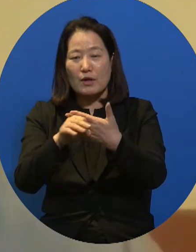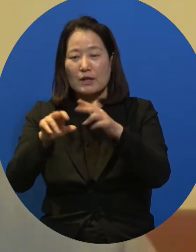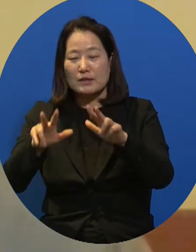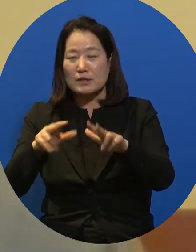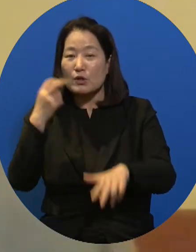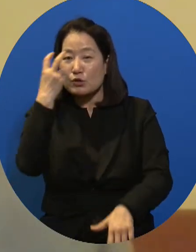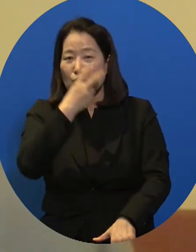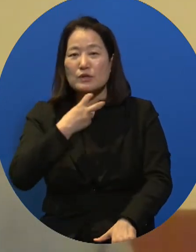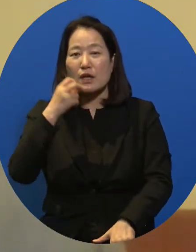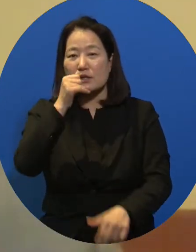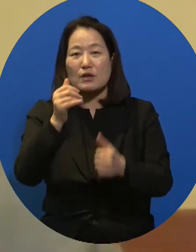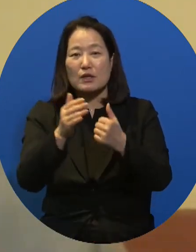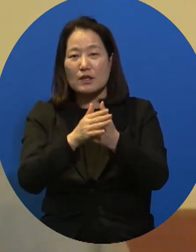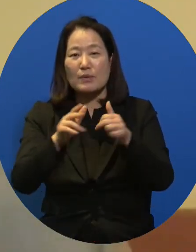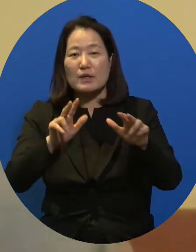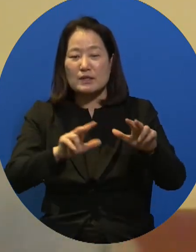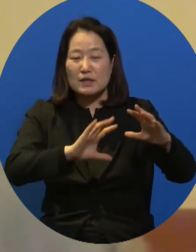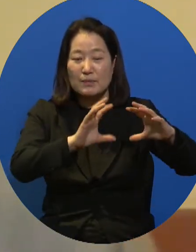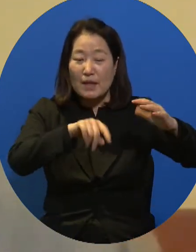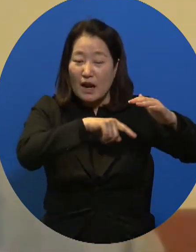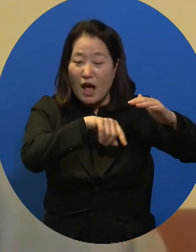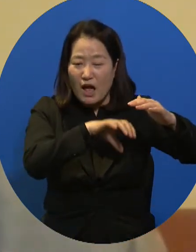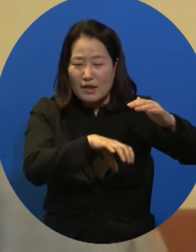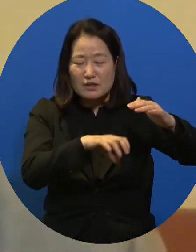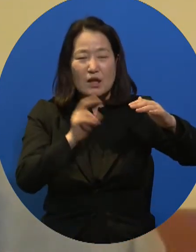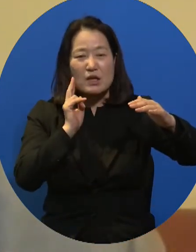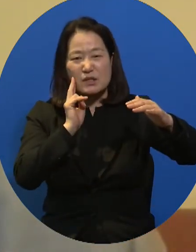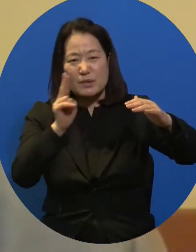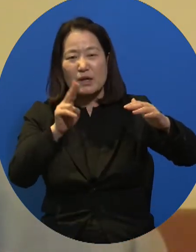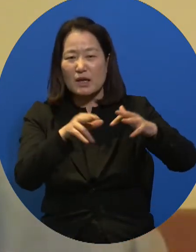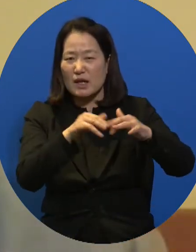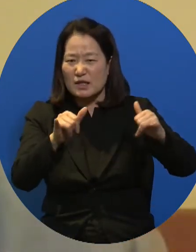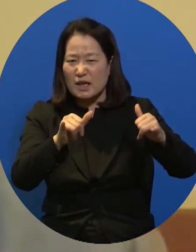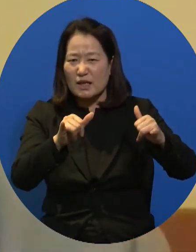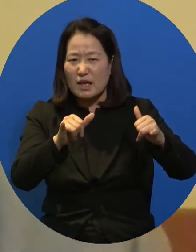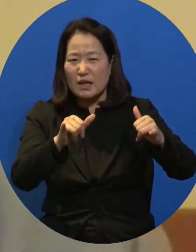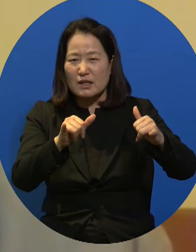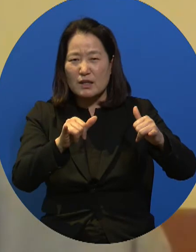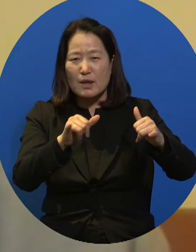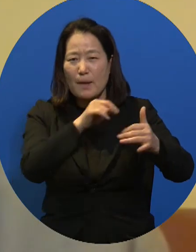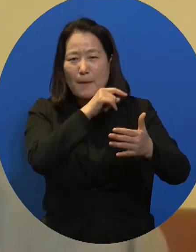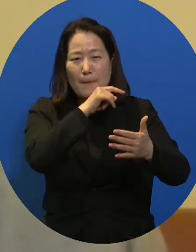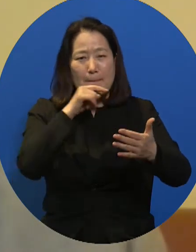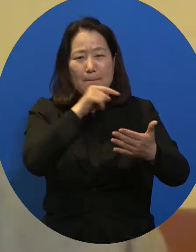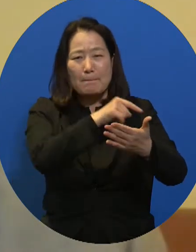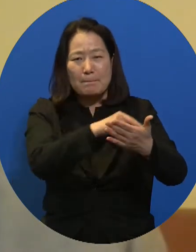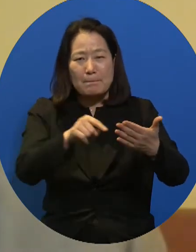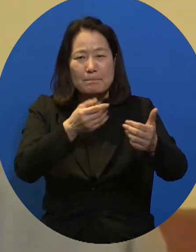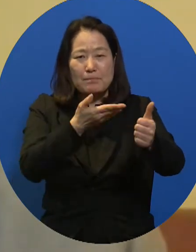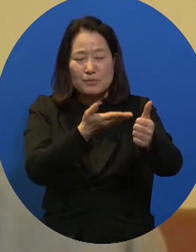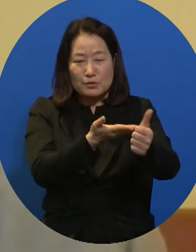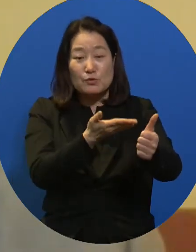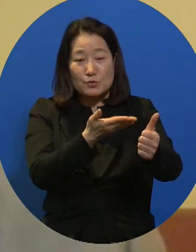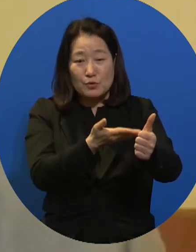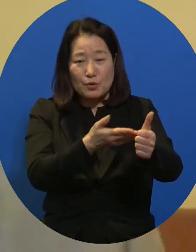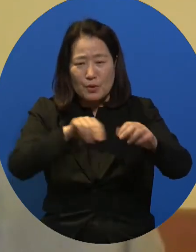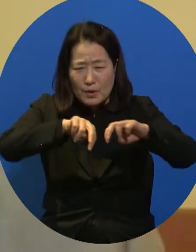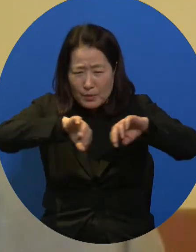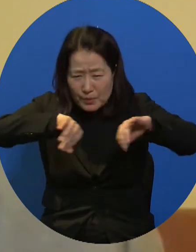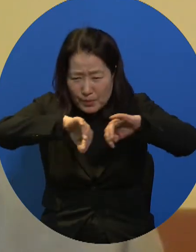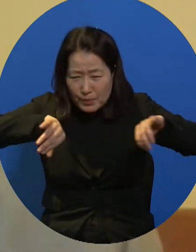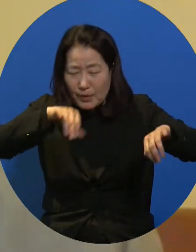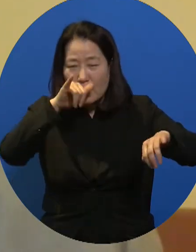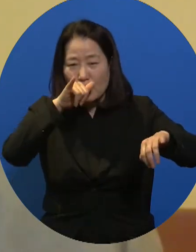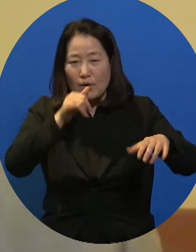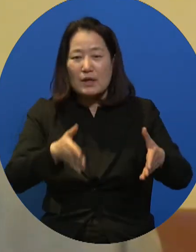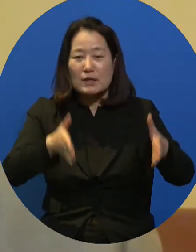있었기 때문에 헝가리가 얼마나 심각하게 중대하게 그리고 체계적으로 장애인 인권을 침해하고 있는지를 밝힐 수 있었고